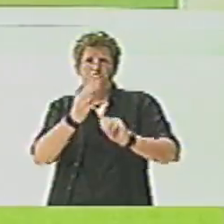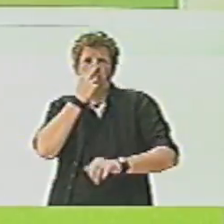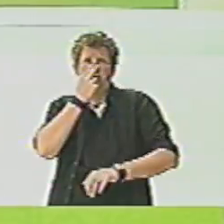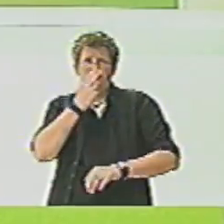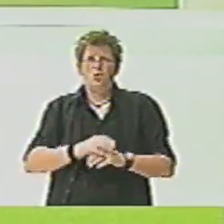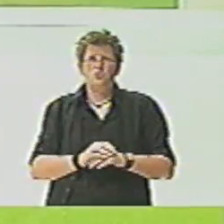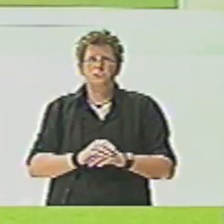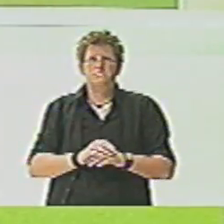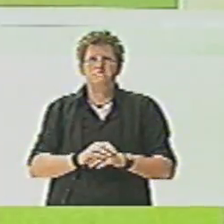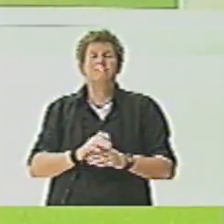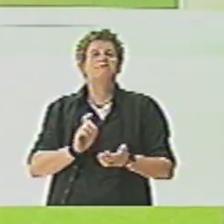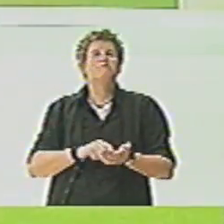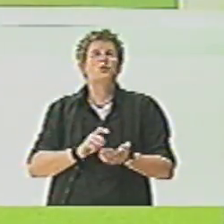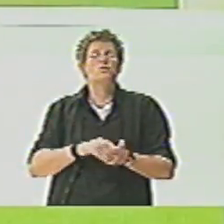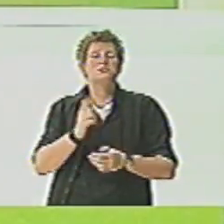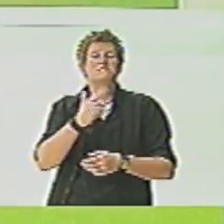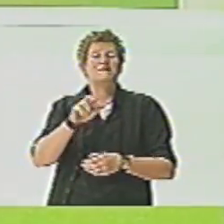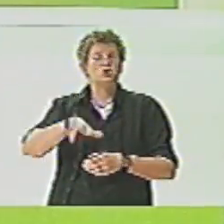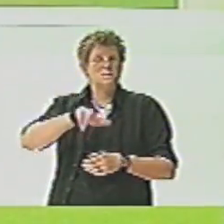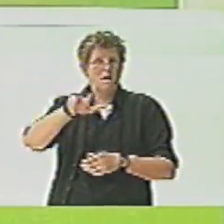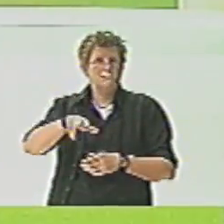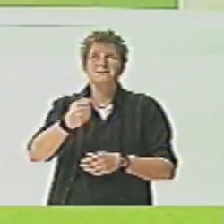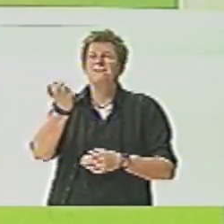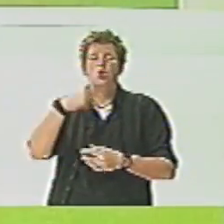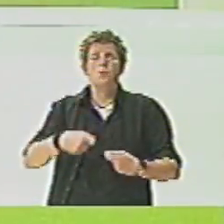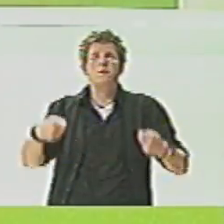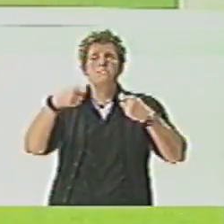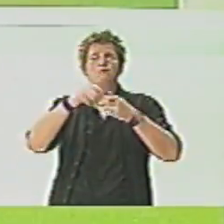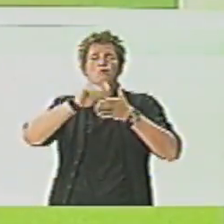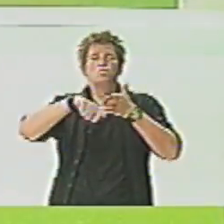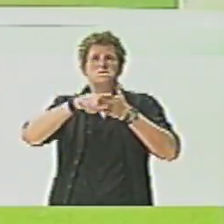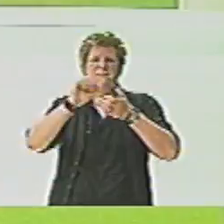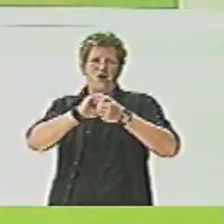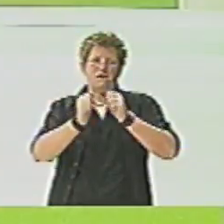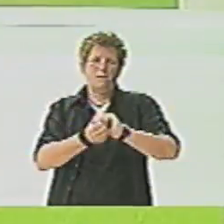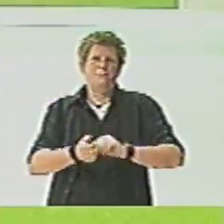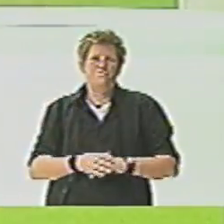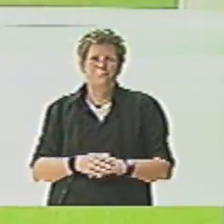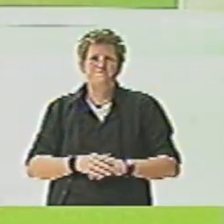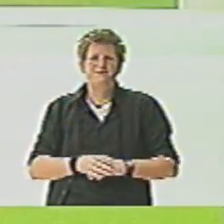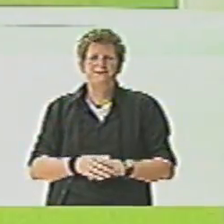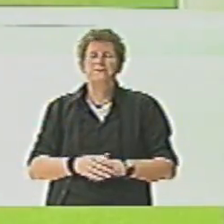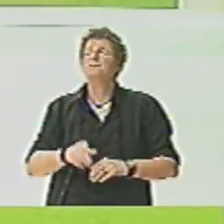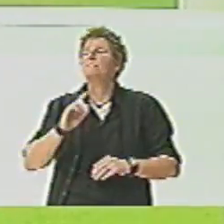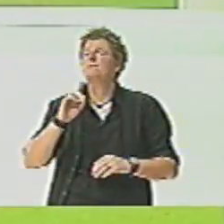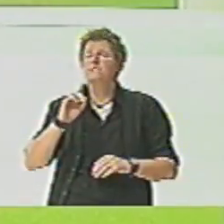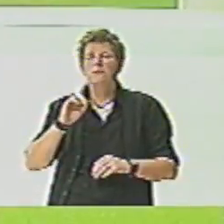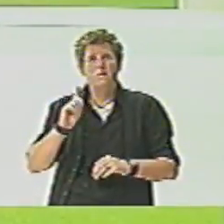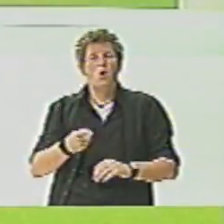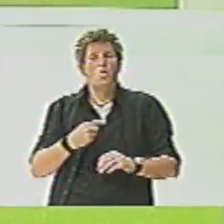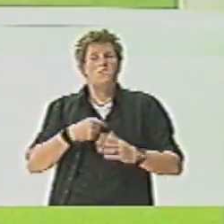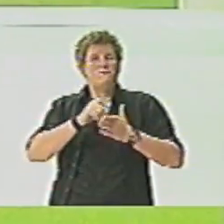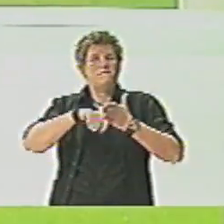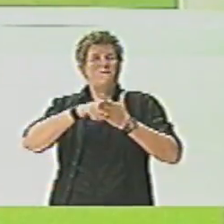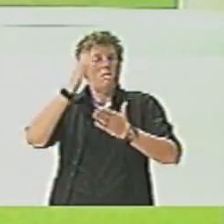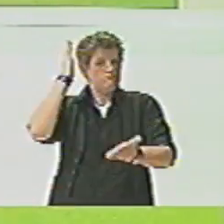ja jetzt die Planung für den Bundestagswahlkampf schon an. Im Ergebnis haben wir dann einen klaren Auftrag der Wählerinnen und Wähler in Nordrhein-Westfalen